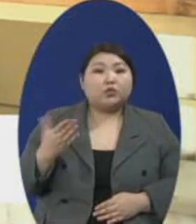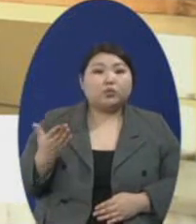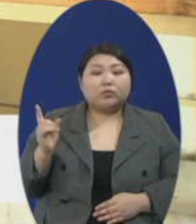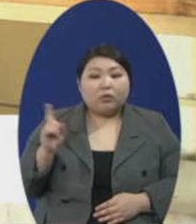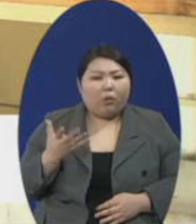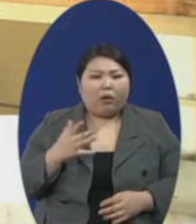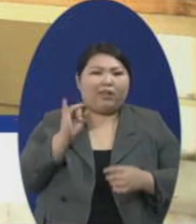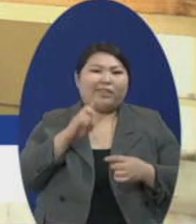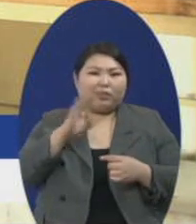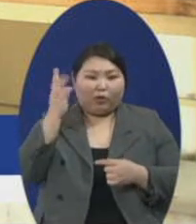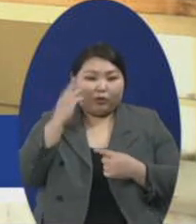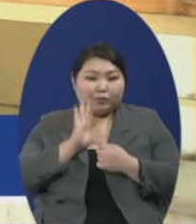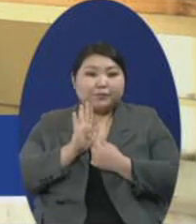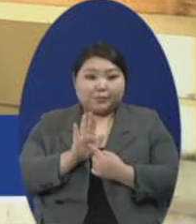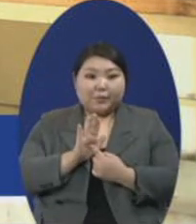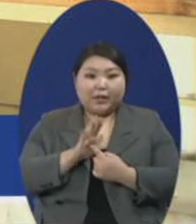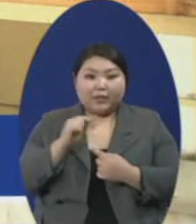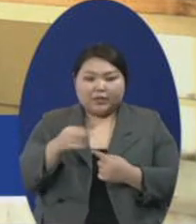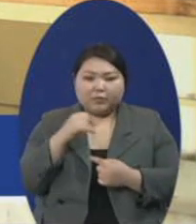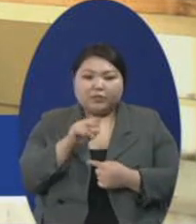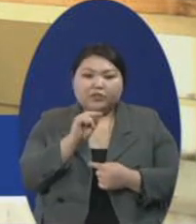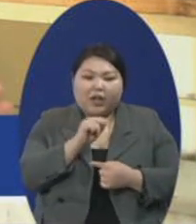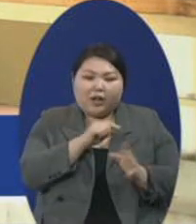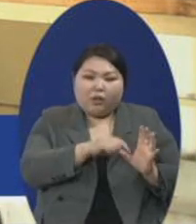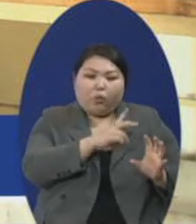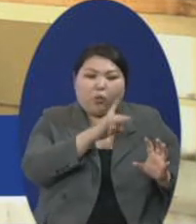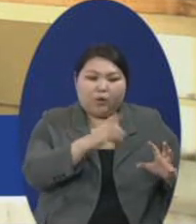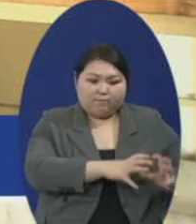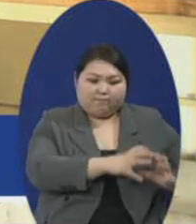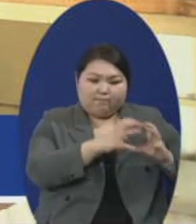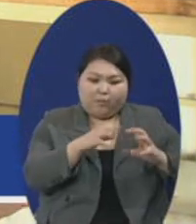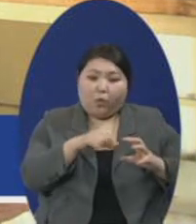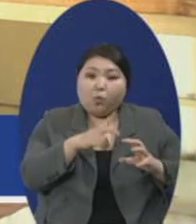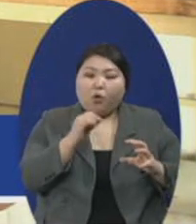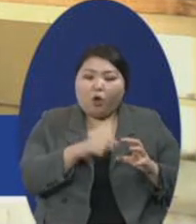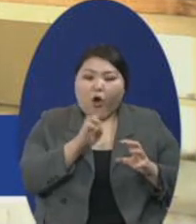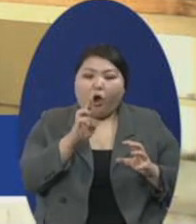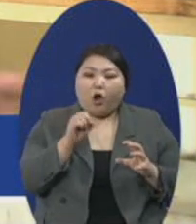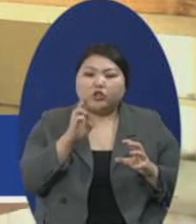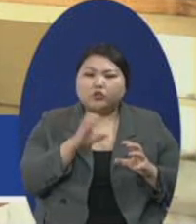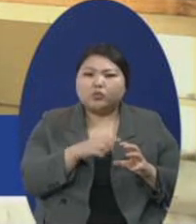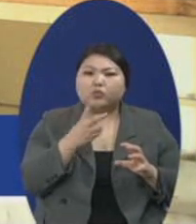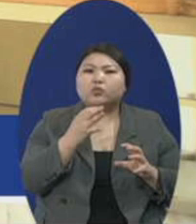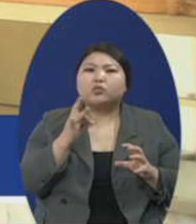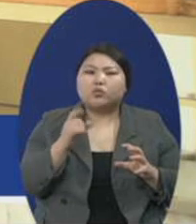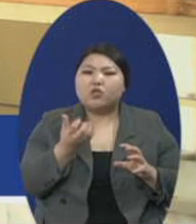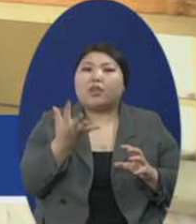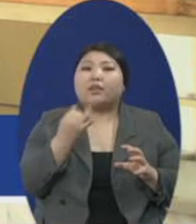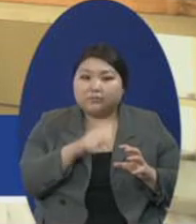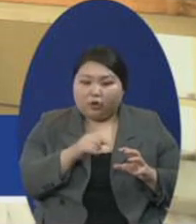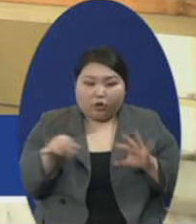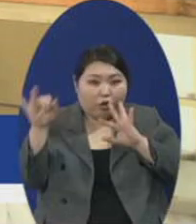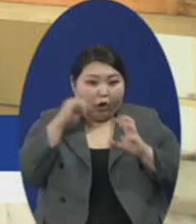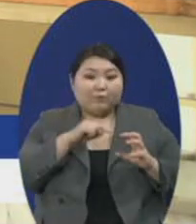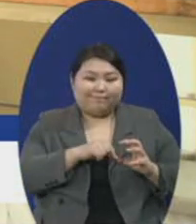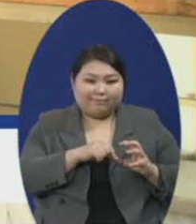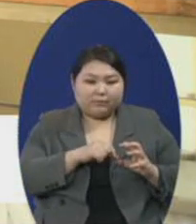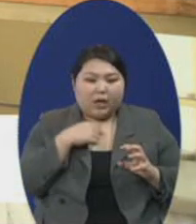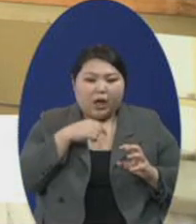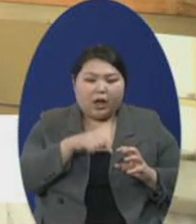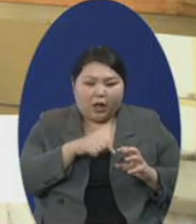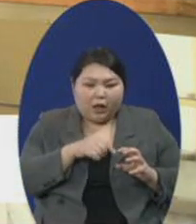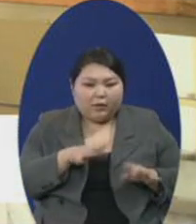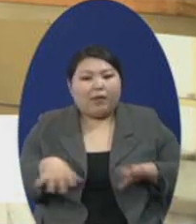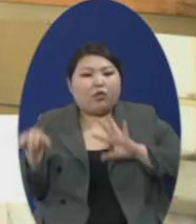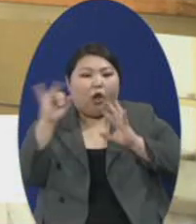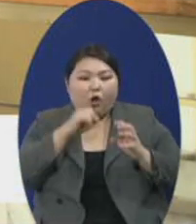Энэ чанарын нүүрс, ийм чанарын нүүрс, тогтсон нүүрс ямар үнэтэй байна аа өнөөдөр энэ 7 он. За энэ чанарын эрчим хүчний нүүрс ямар